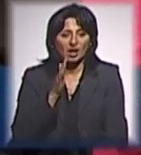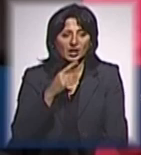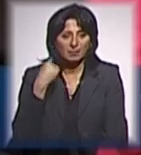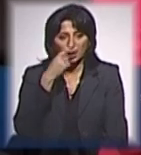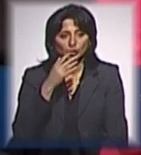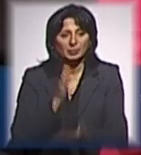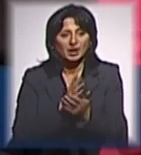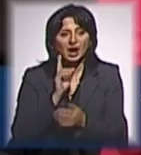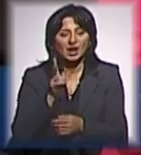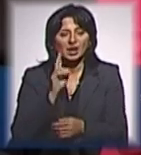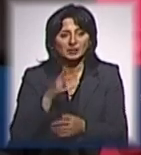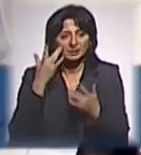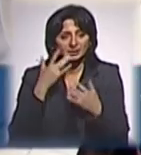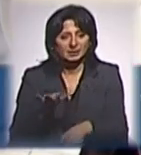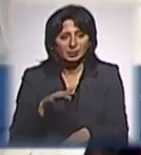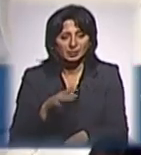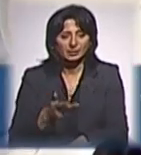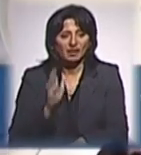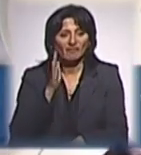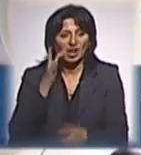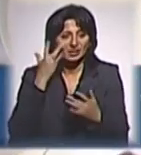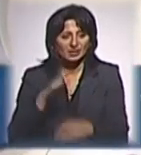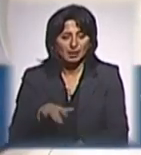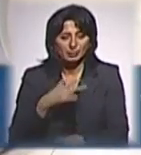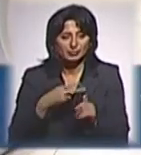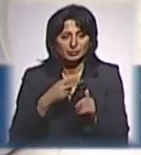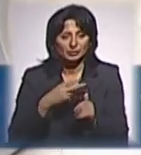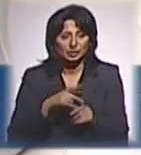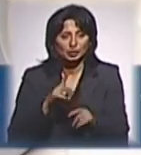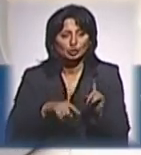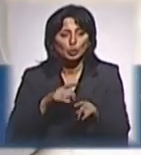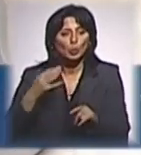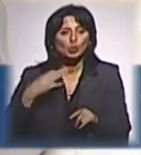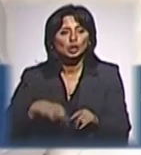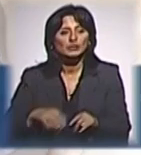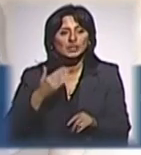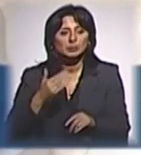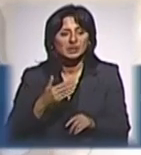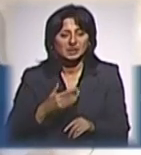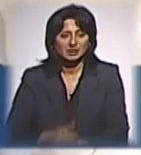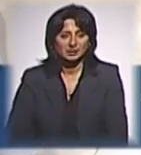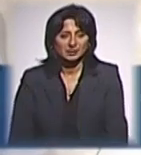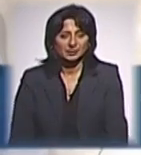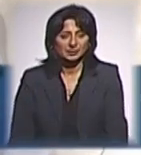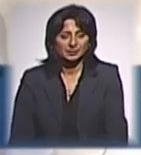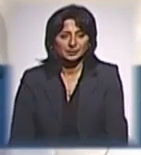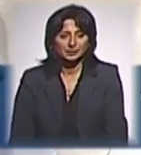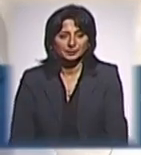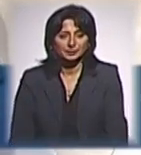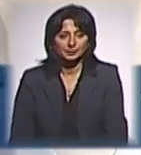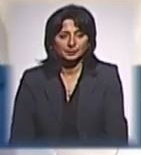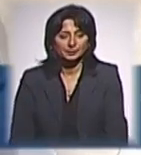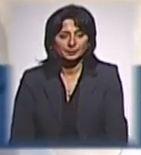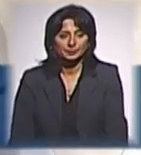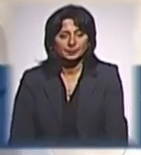არის, მაჟორიტარობის კანდიდატია ბატონი. გავაგებინოთ ვაკელებს, რომ მისი შობლიური შვილი, მისი ისა იყრის ეს ვაკეში. მინდა გითხრათ, რომ